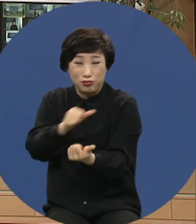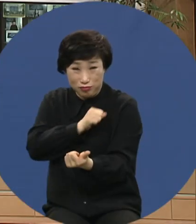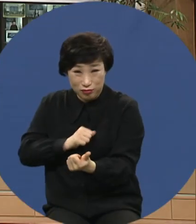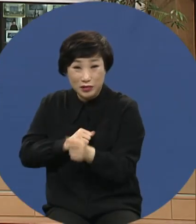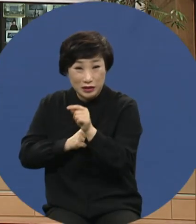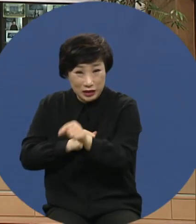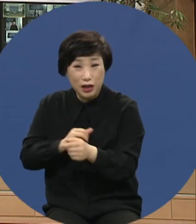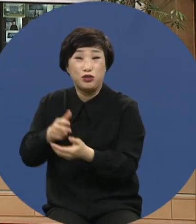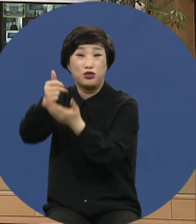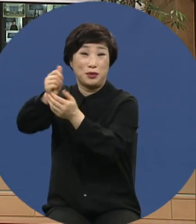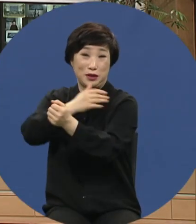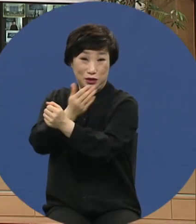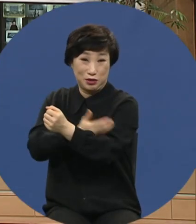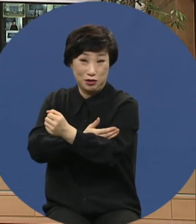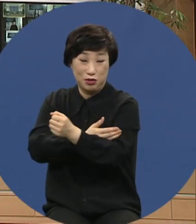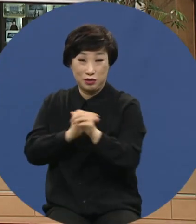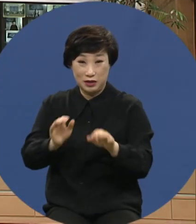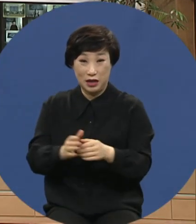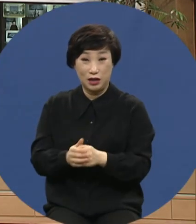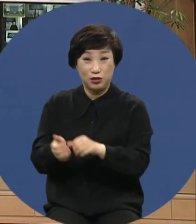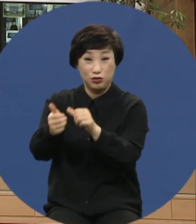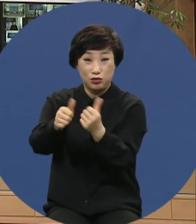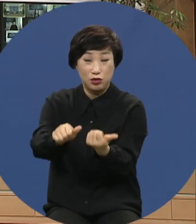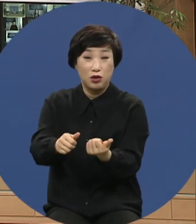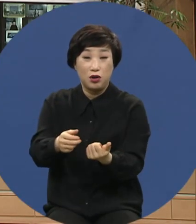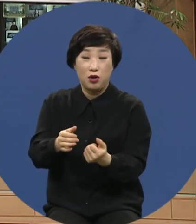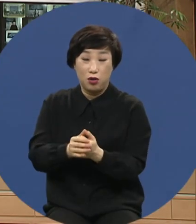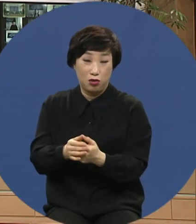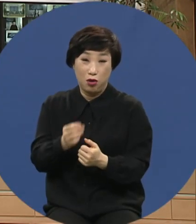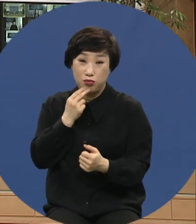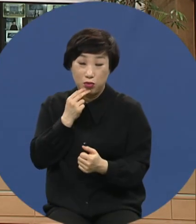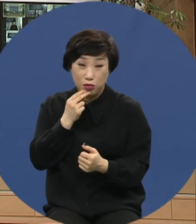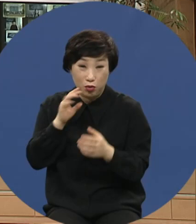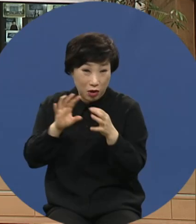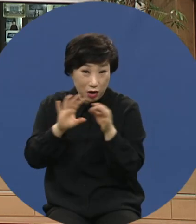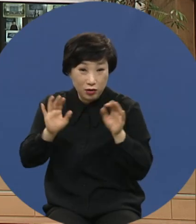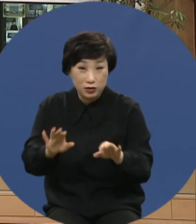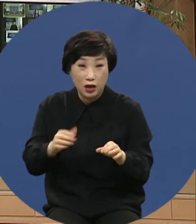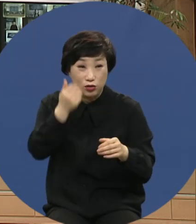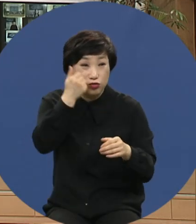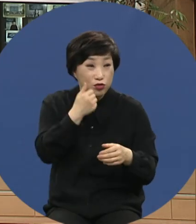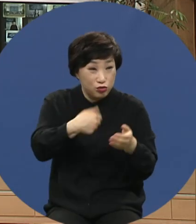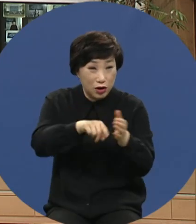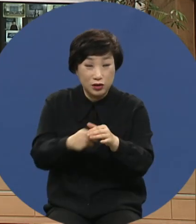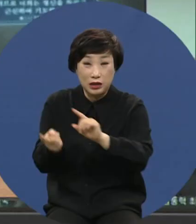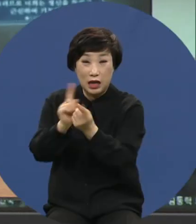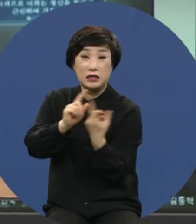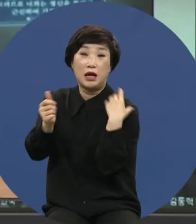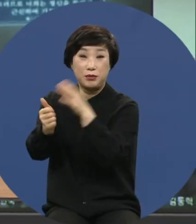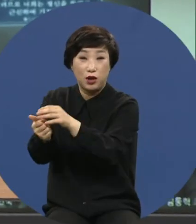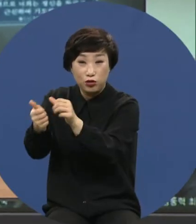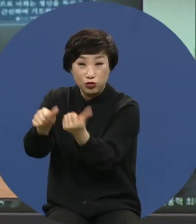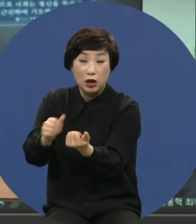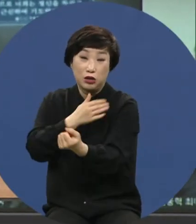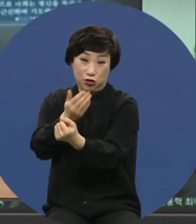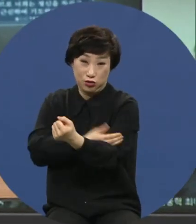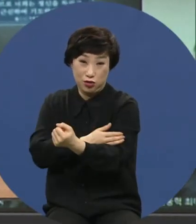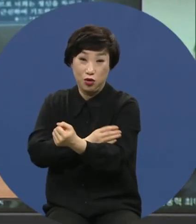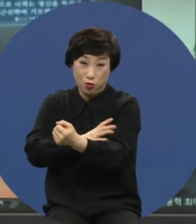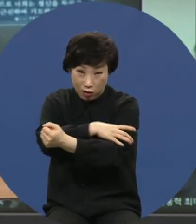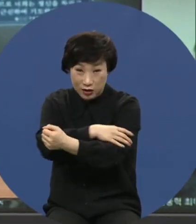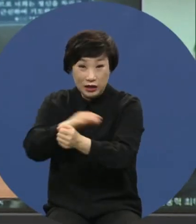말이요. 안 죽을 수 있는데 누군가를 위해 대신 죽는 것은 능력이요 권세요